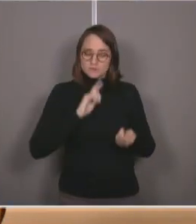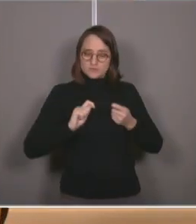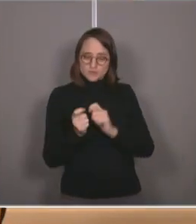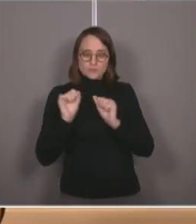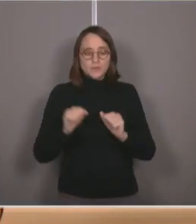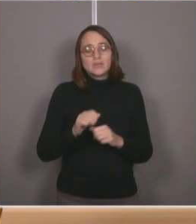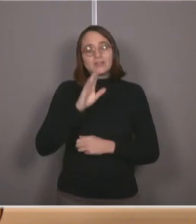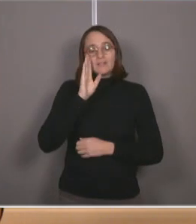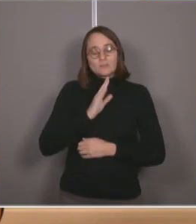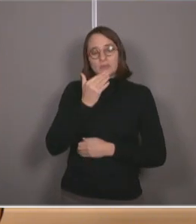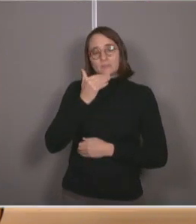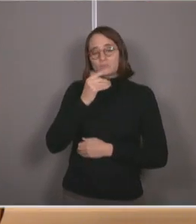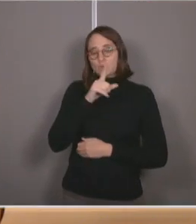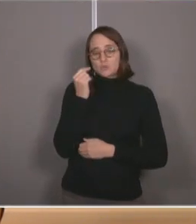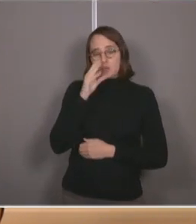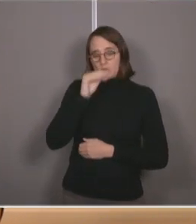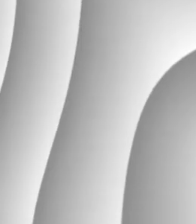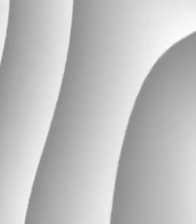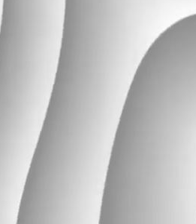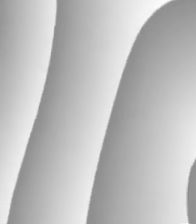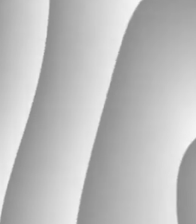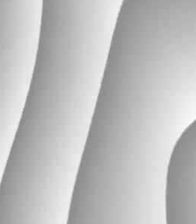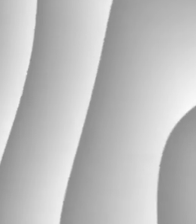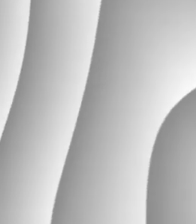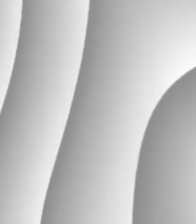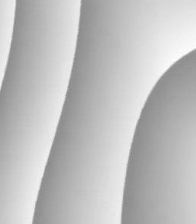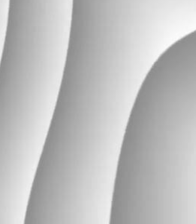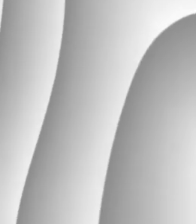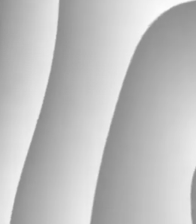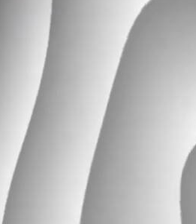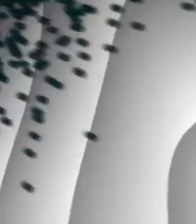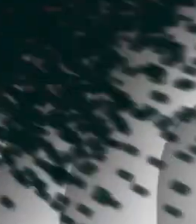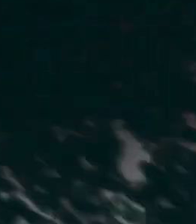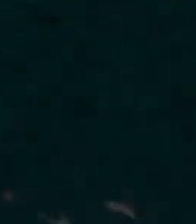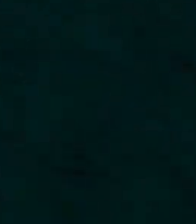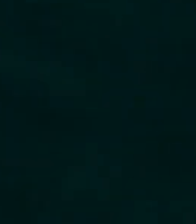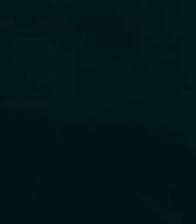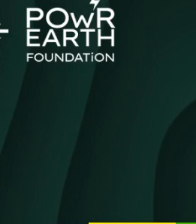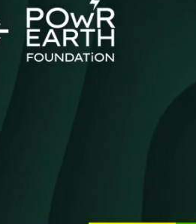Merci d'accueillir Jean-Luc Moudenc, Isabelle Richard et Fabien Soulet.